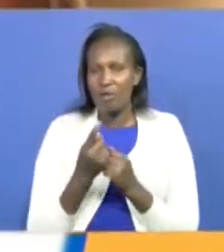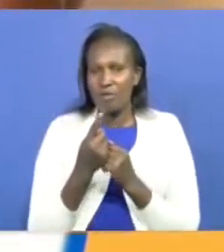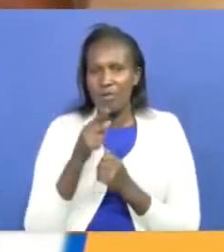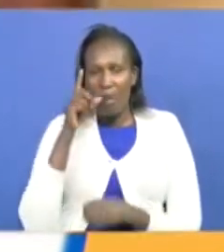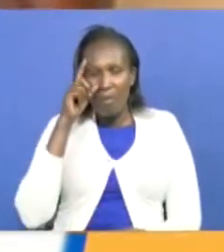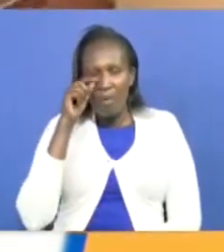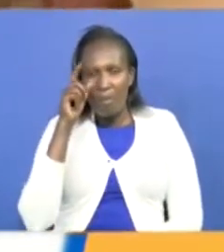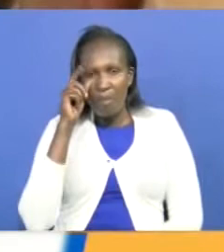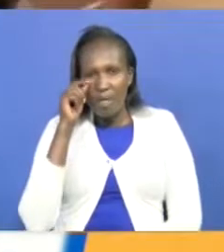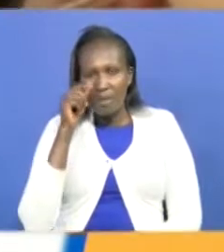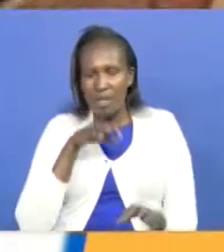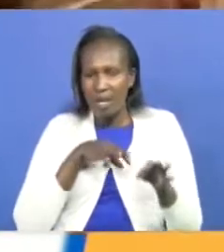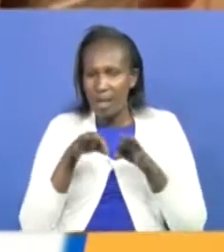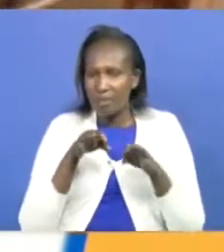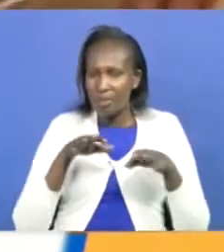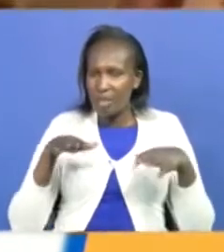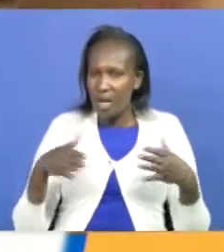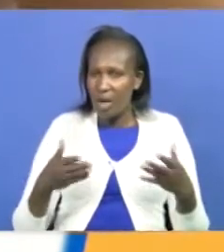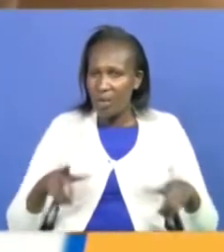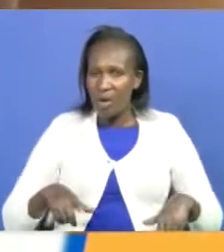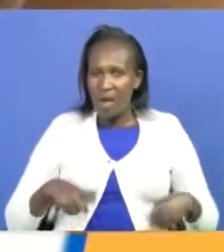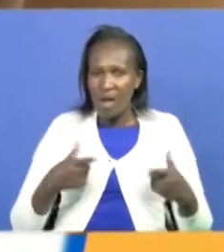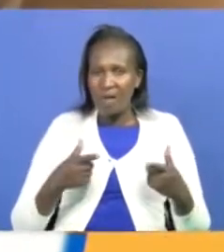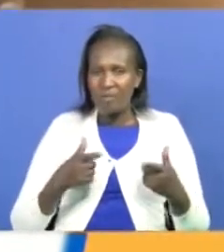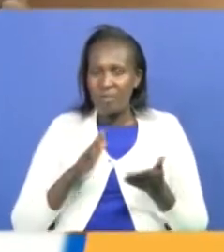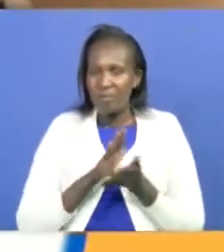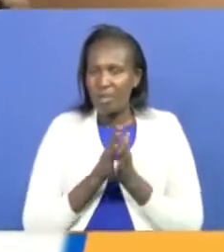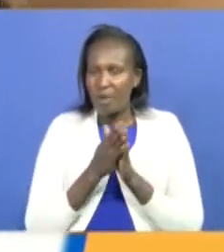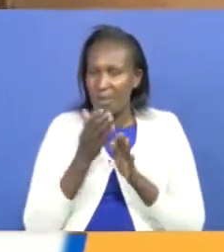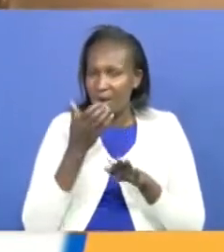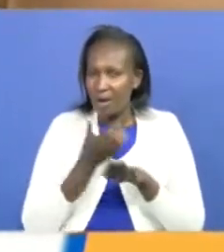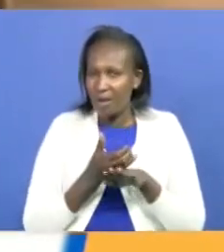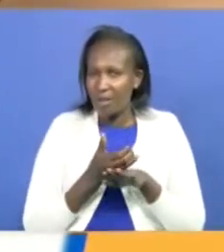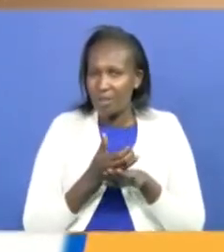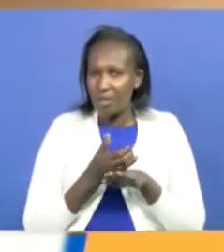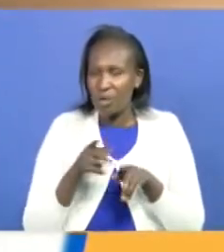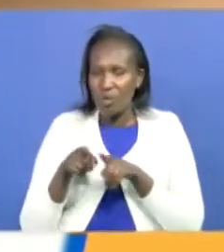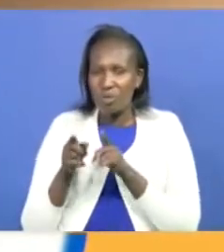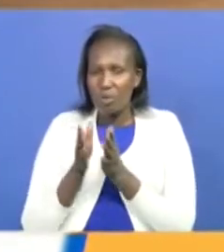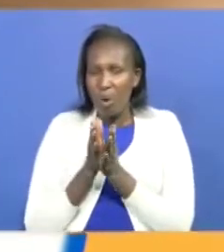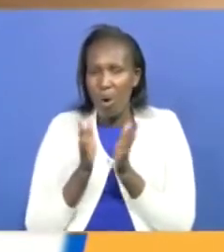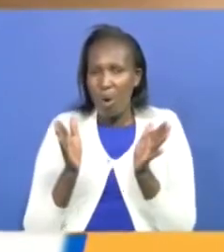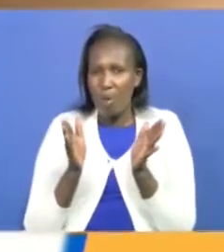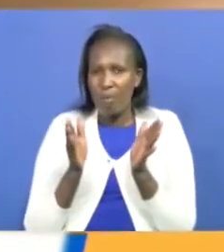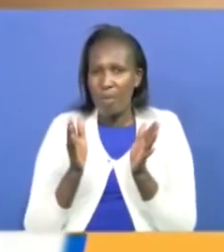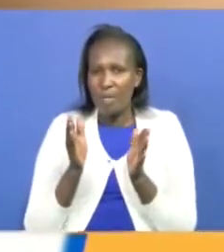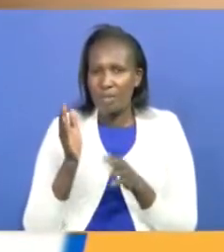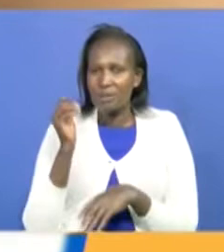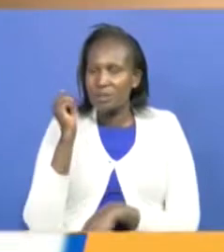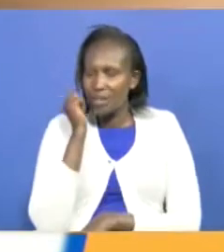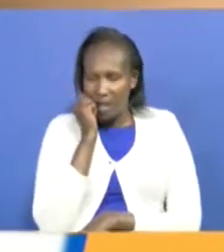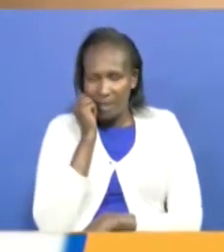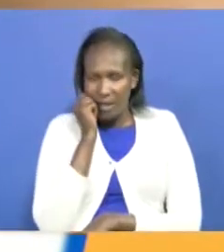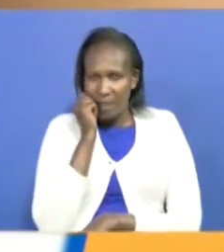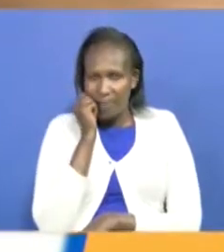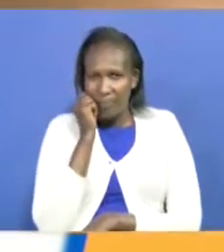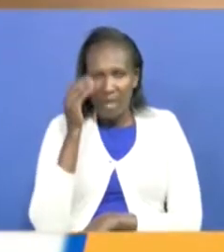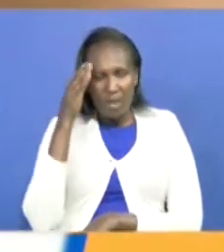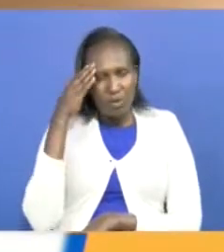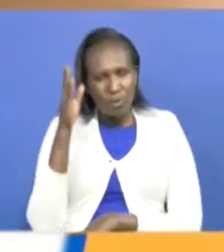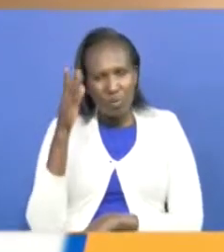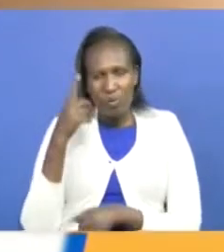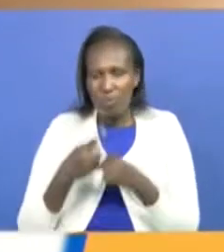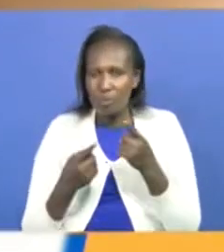Mombasa. Anaeleza jinsi maisha yalivyobadilika ghafla binvu na kumfungulia ukurasa wa dhiki asijue lini na nani